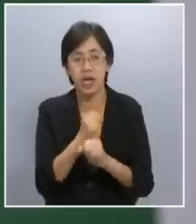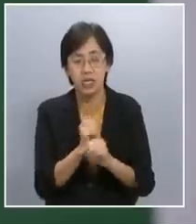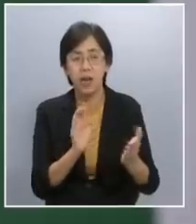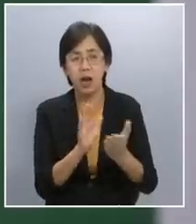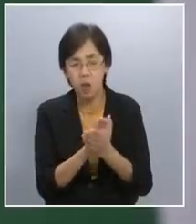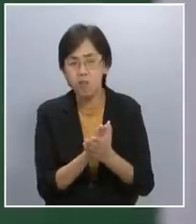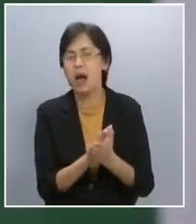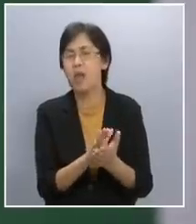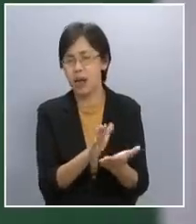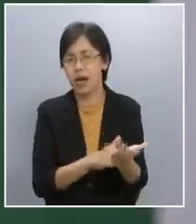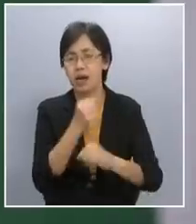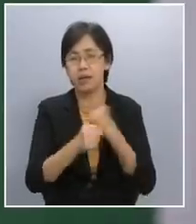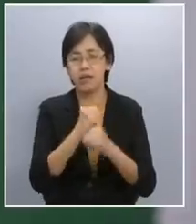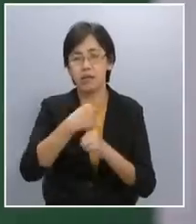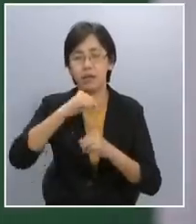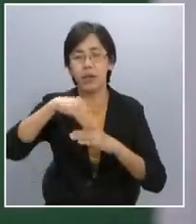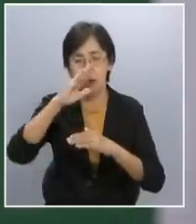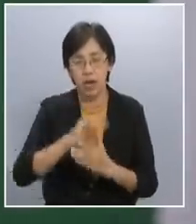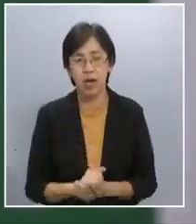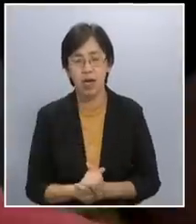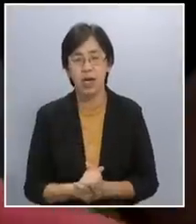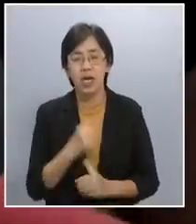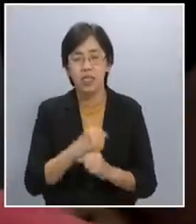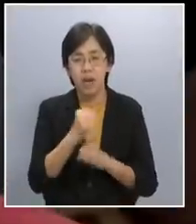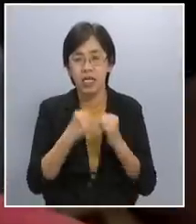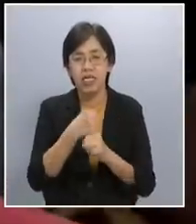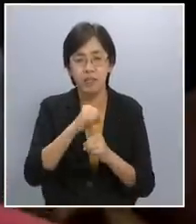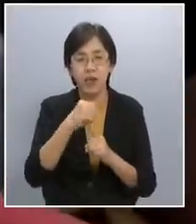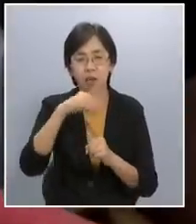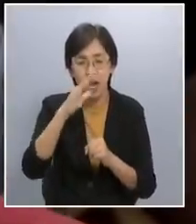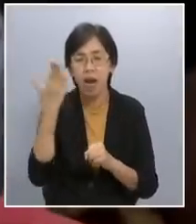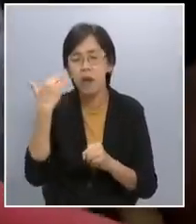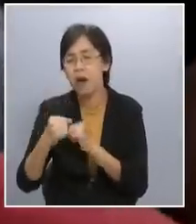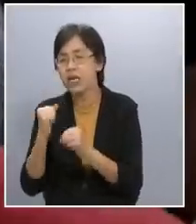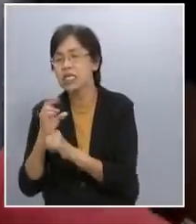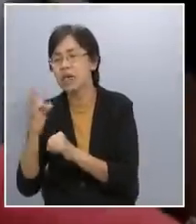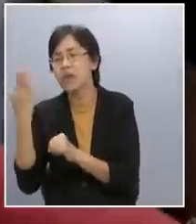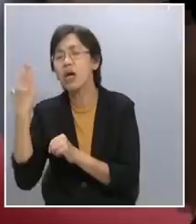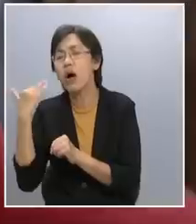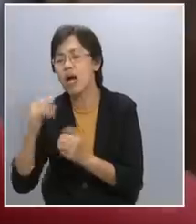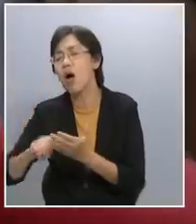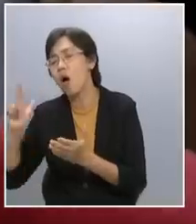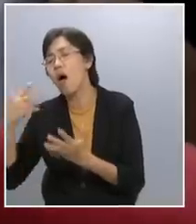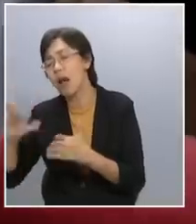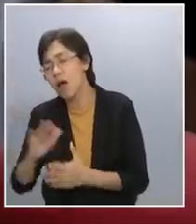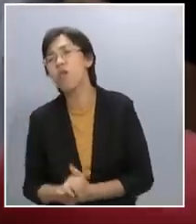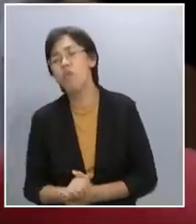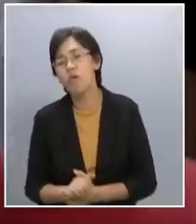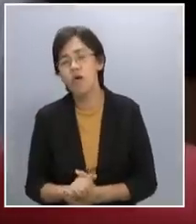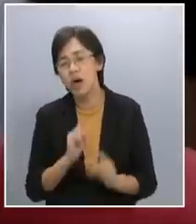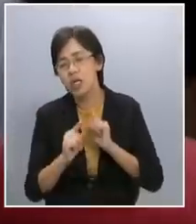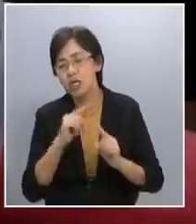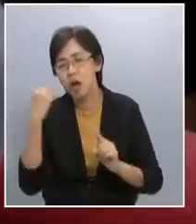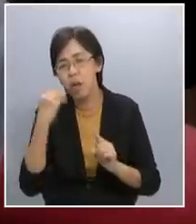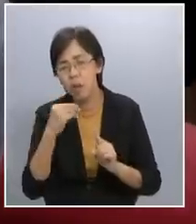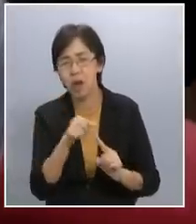จโทปัญญามากกว่า10ปีแล้วนะครับก่อนที่จะมีการเกษียณราชการเมื่อ7ปีก่อนแต่ติดต่อกันมาโดยตลอดนะฮะพลตำรวจโทปัญญาเป็นคนดีครับรัก